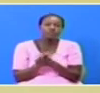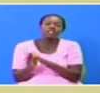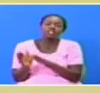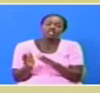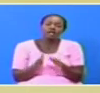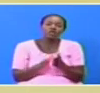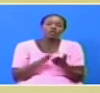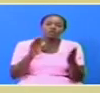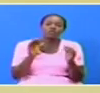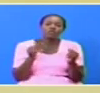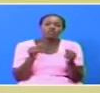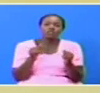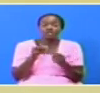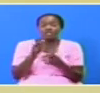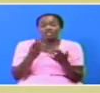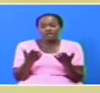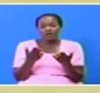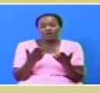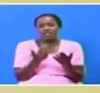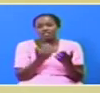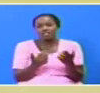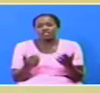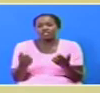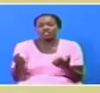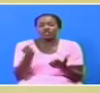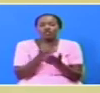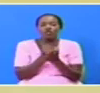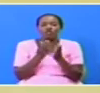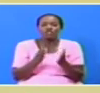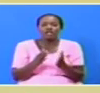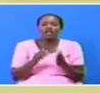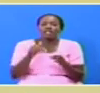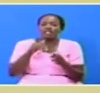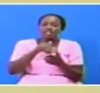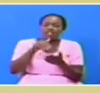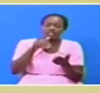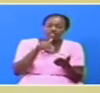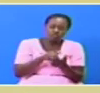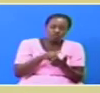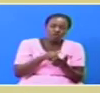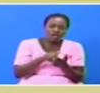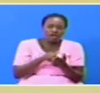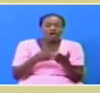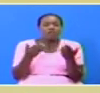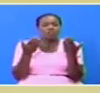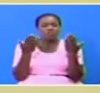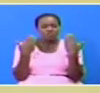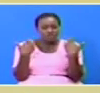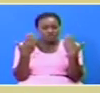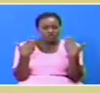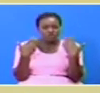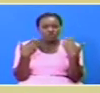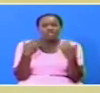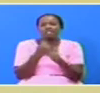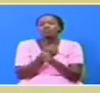taarifa zaidi ambako maafisa wa watoto katika eneo la Imenti kaskazini mwa kaunti ya Meru wameokoa watoto wawili wa umri wa miaka